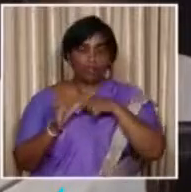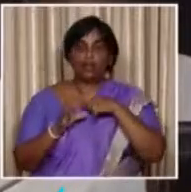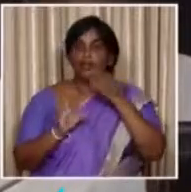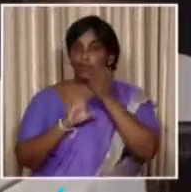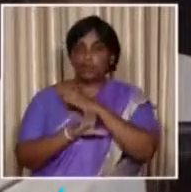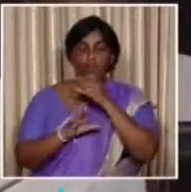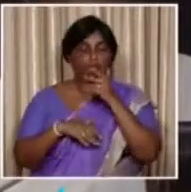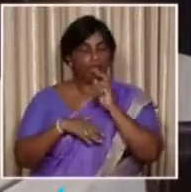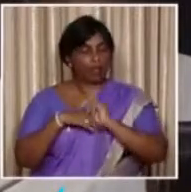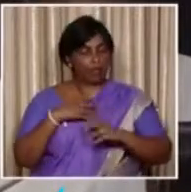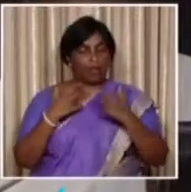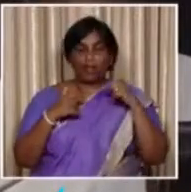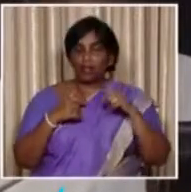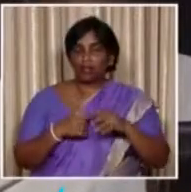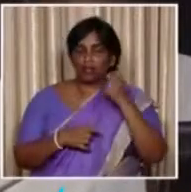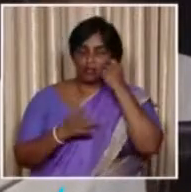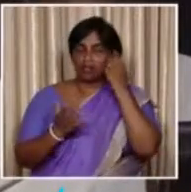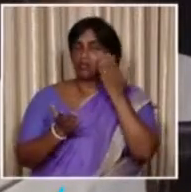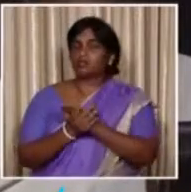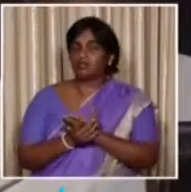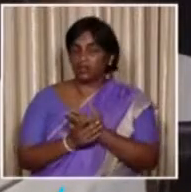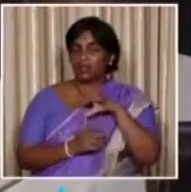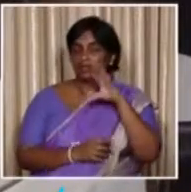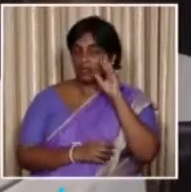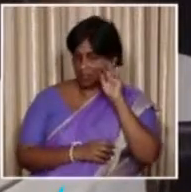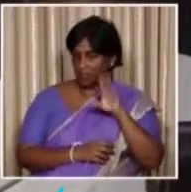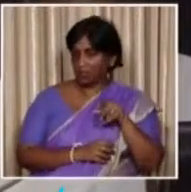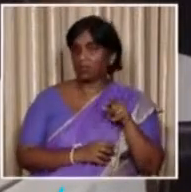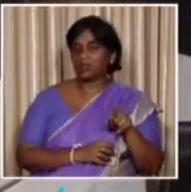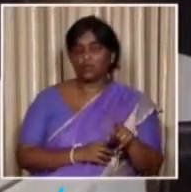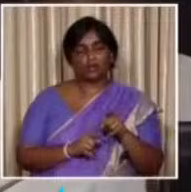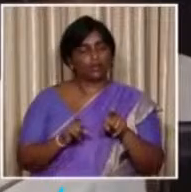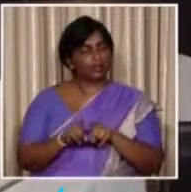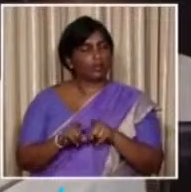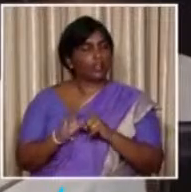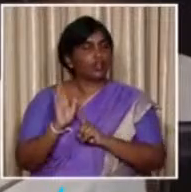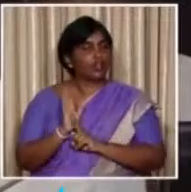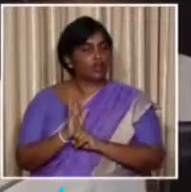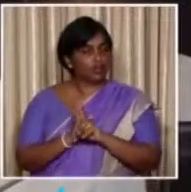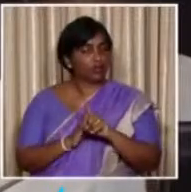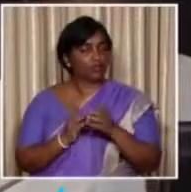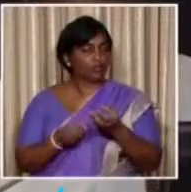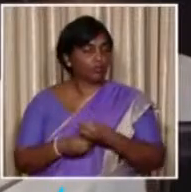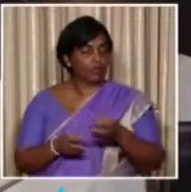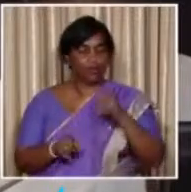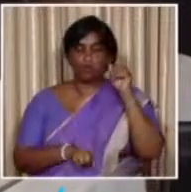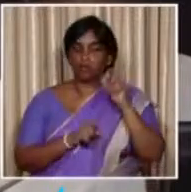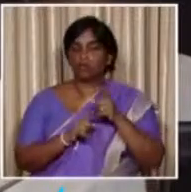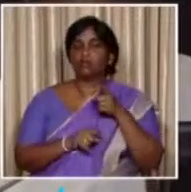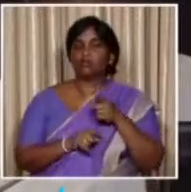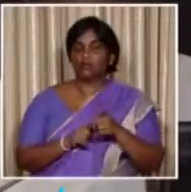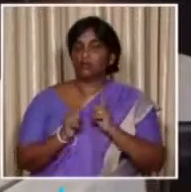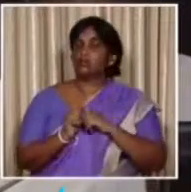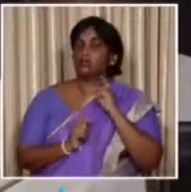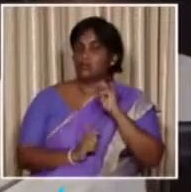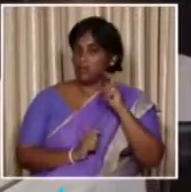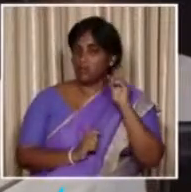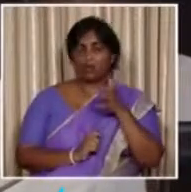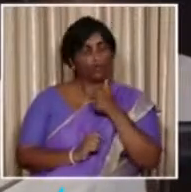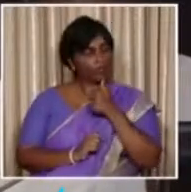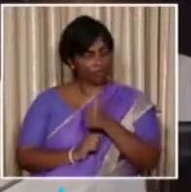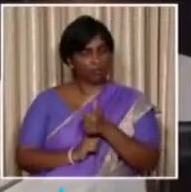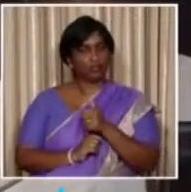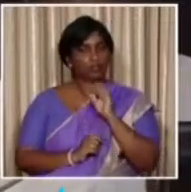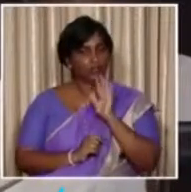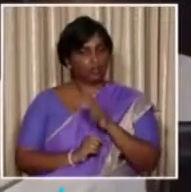නැතුව මේ නිකන් යෝජනා ඉදිරිපත් කිරීමේ තේරුමක් තියෙනවද? අනිත් එක තමයි උතුරේ අතුරුදහන් වුවන්ට වන්දි. මේක බොහොම හොඳයි. මේක කරනවා